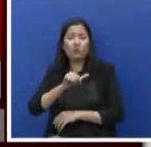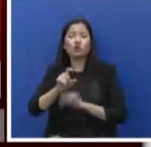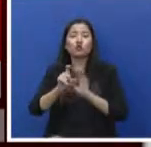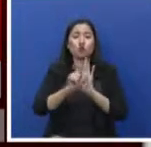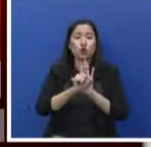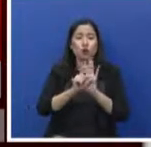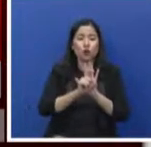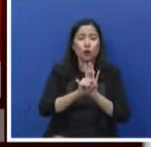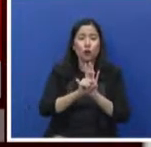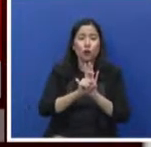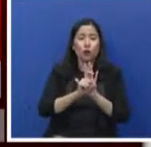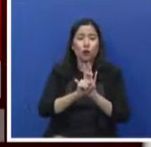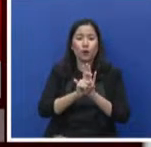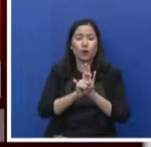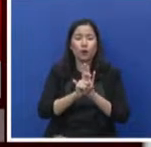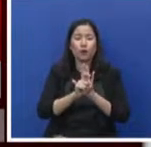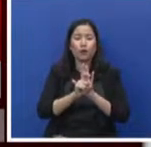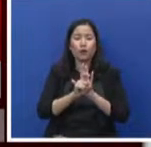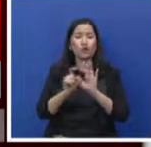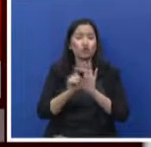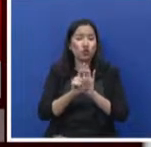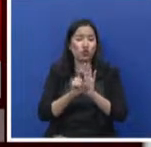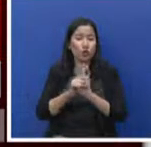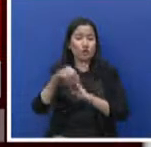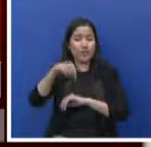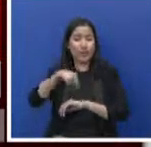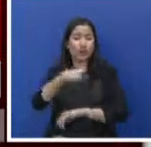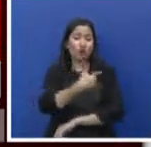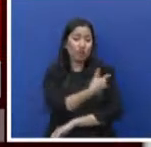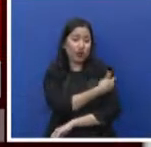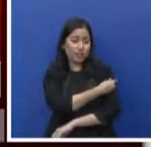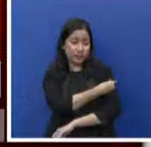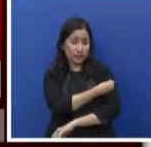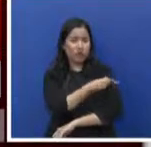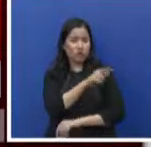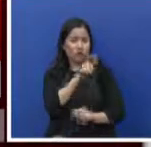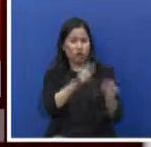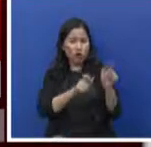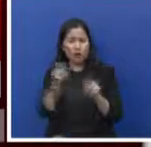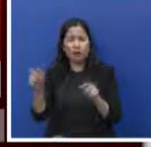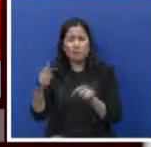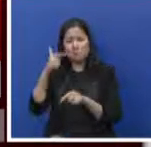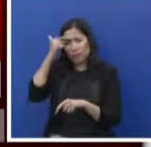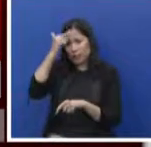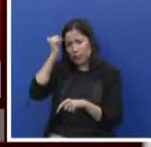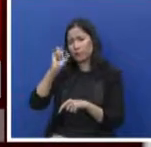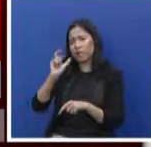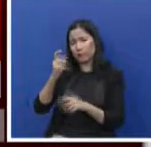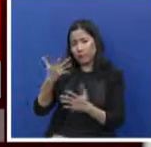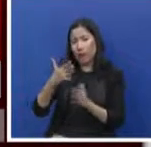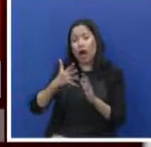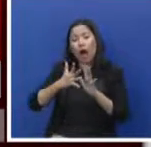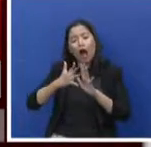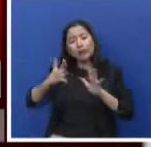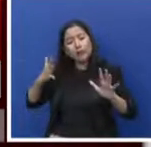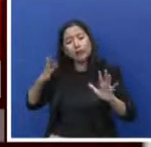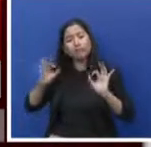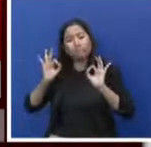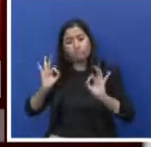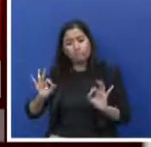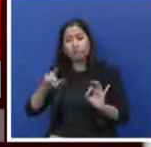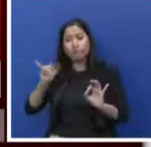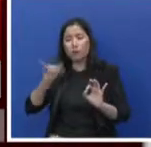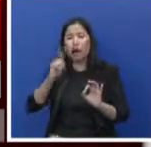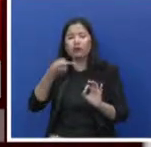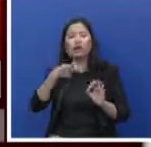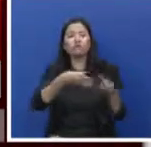untuk era vaksinasi ini kan pembelajarannya tentu bagaimana kita memanage antrian, bagaimana kita juga memanage supply. Tadi